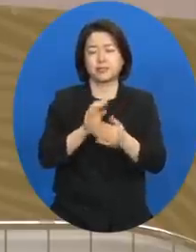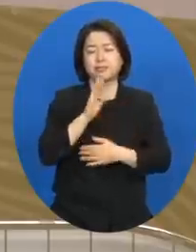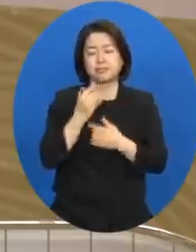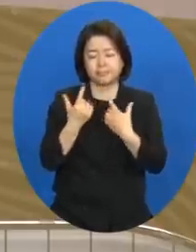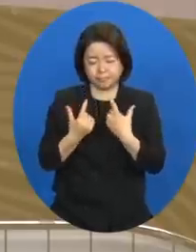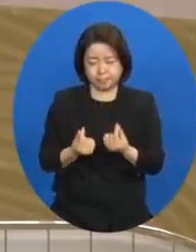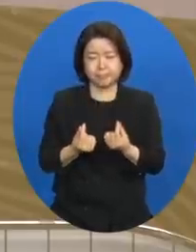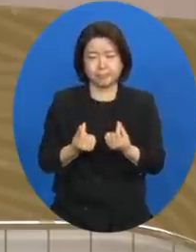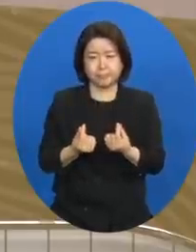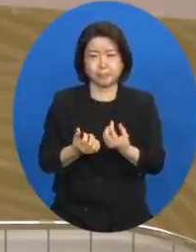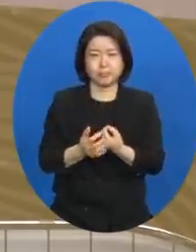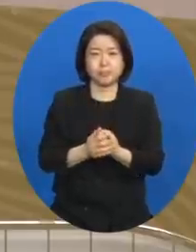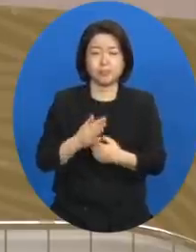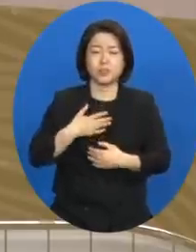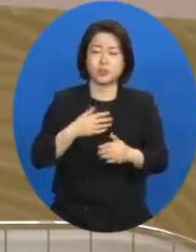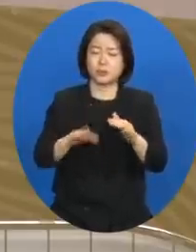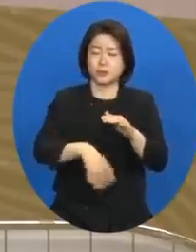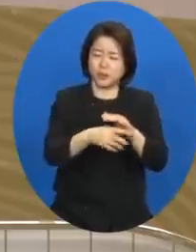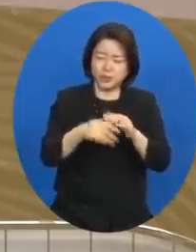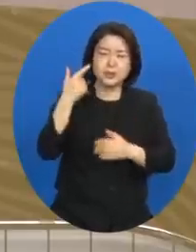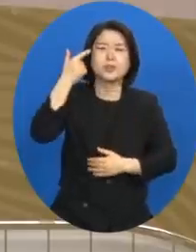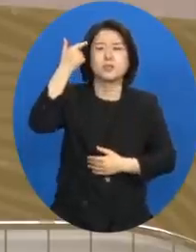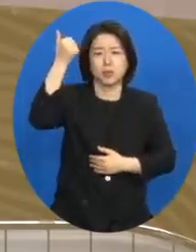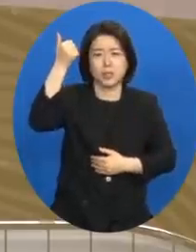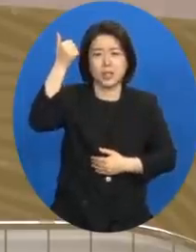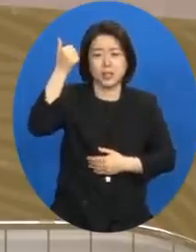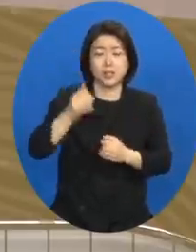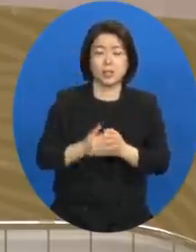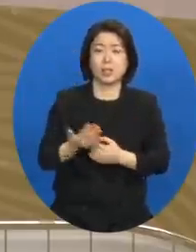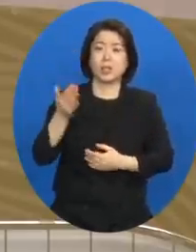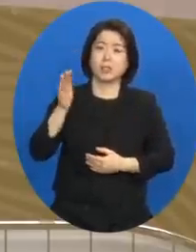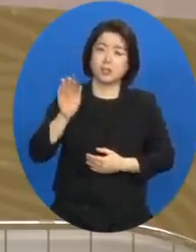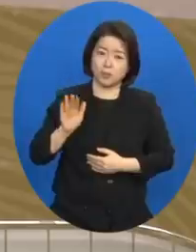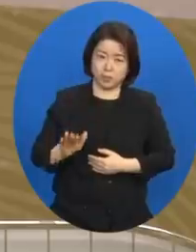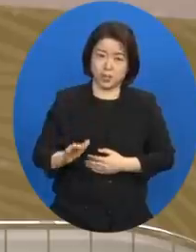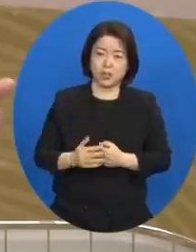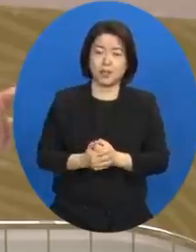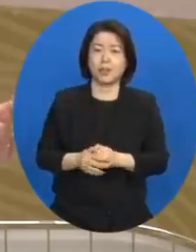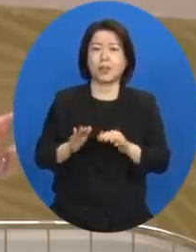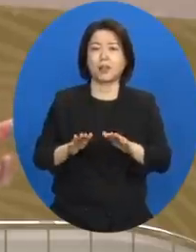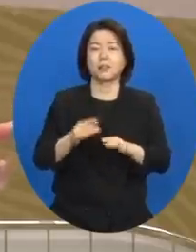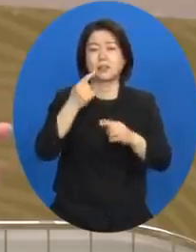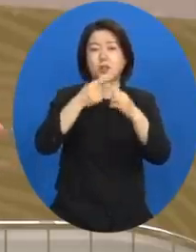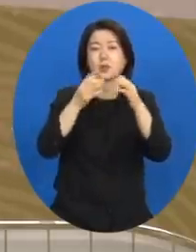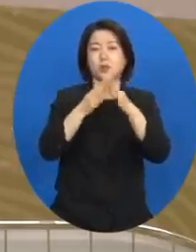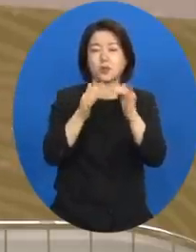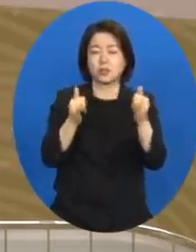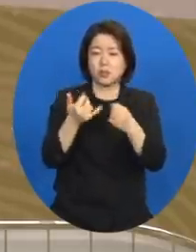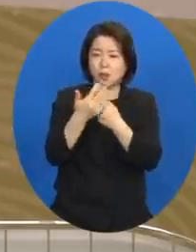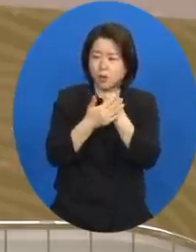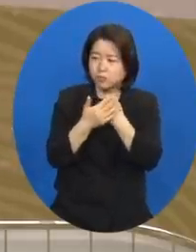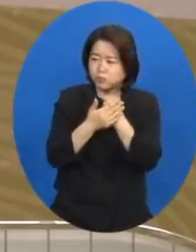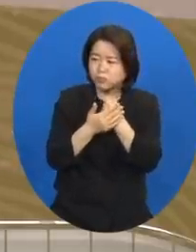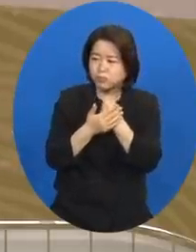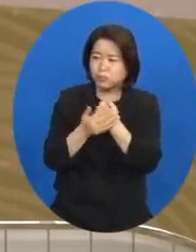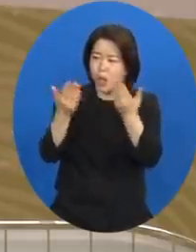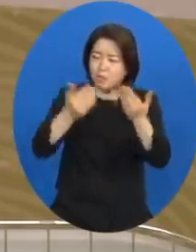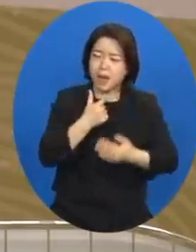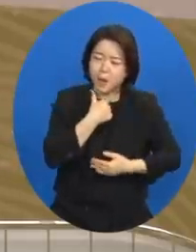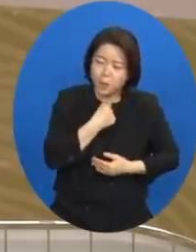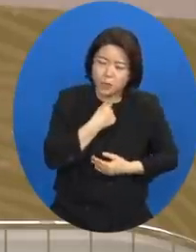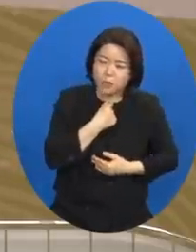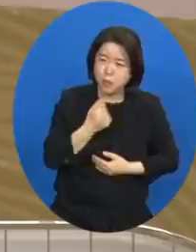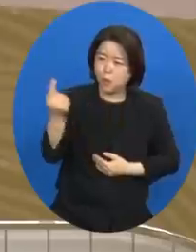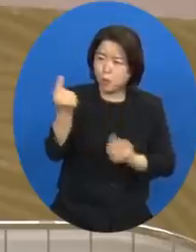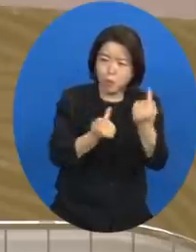하나님. 저도 엉터리 같은 목사입니다. 그런데 이제 교인들은 은혜를 받으려고 왔는데 예배를